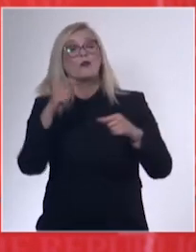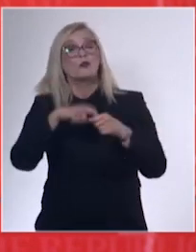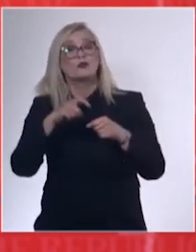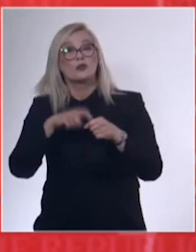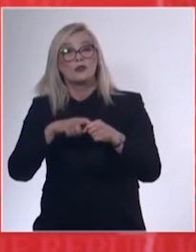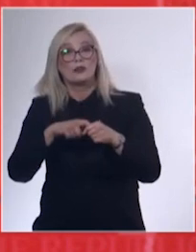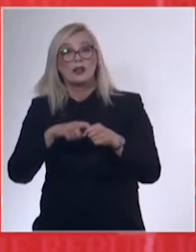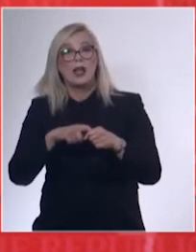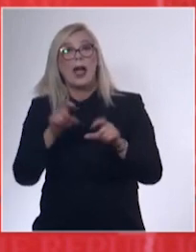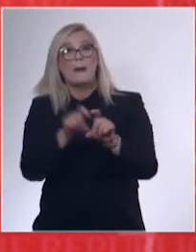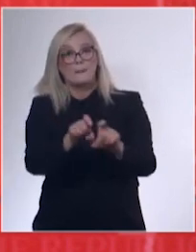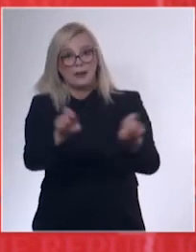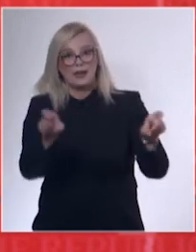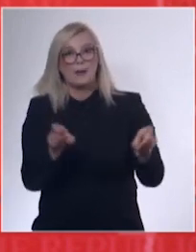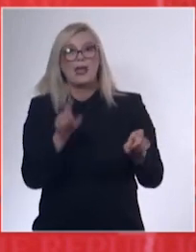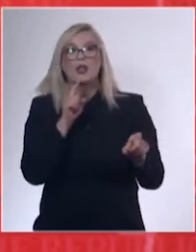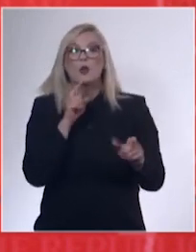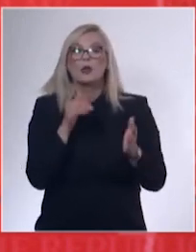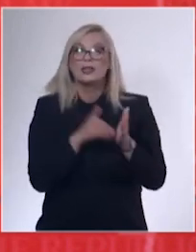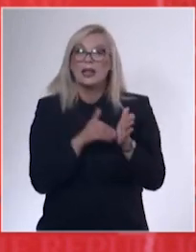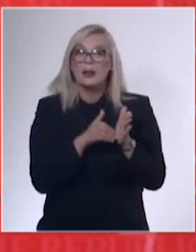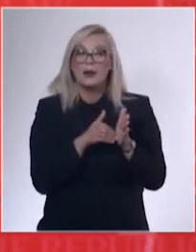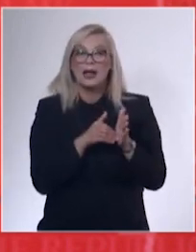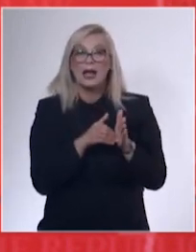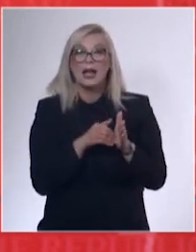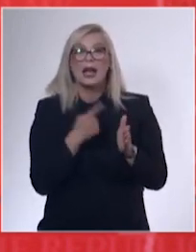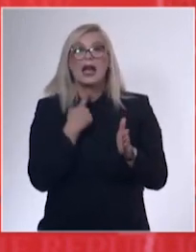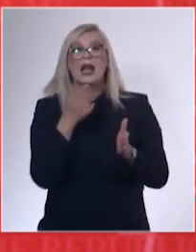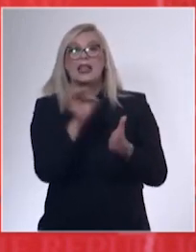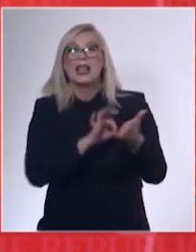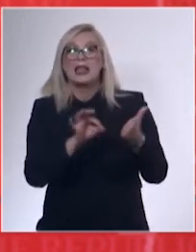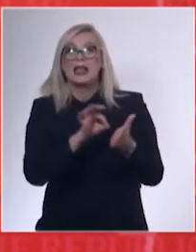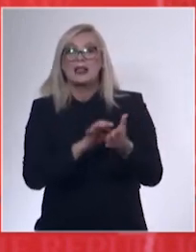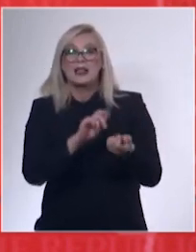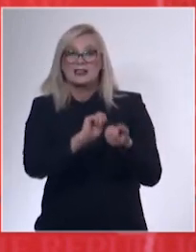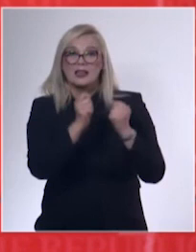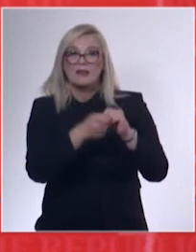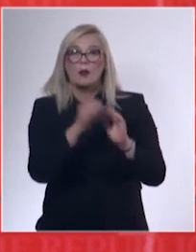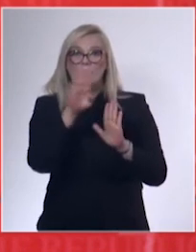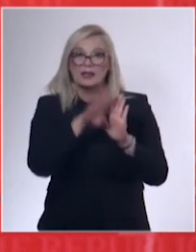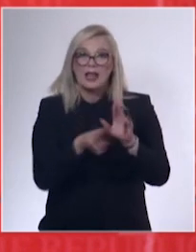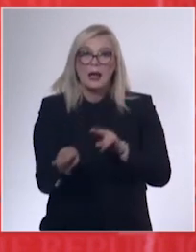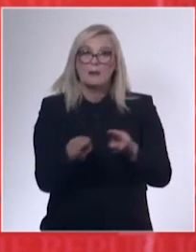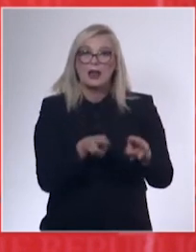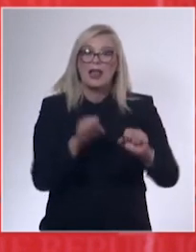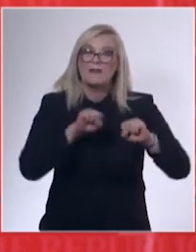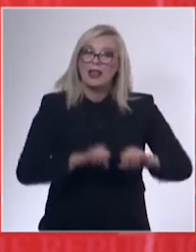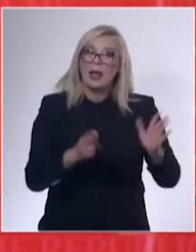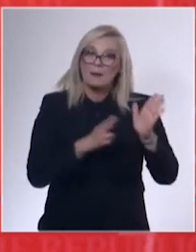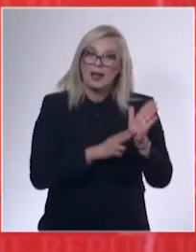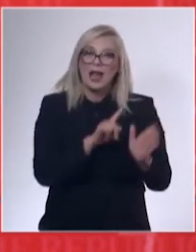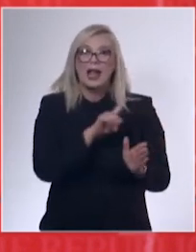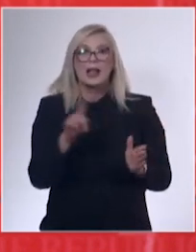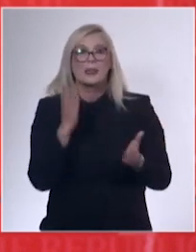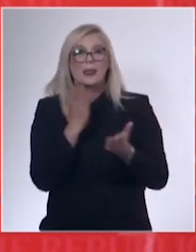вклучително парламентот, кој што треба да ги гласа реформските закони во делот на правосудството и владењето на правото, а не да